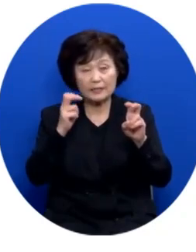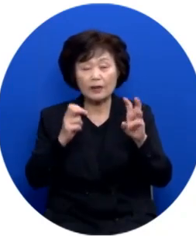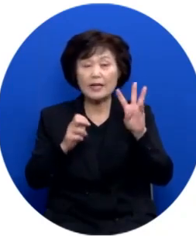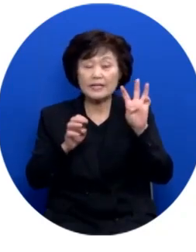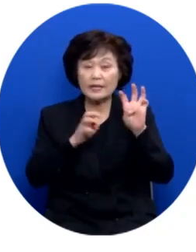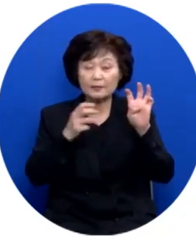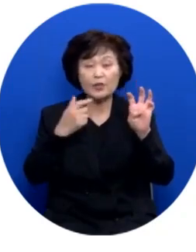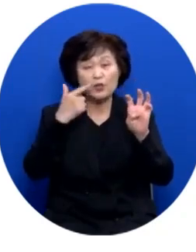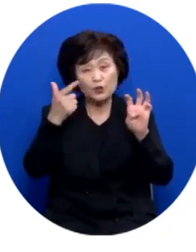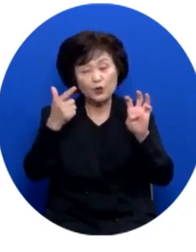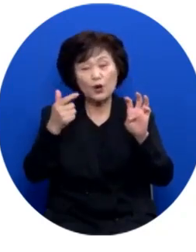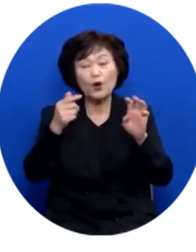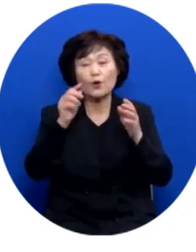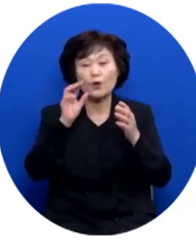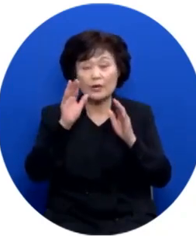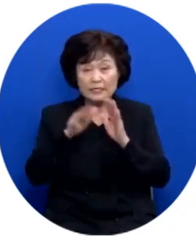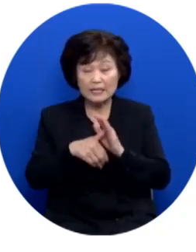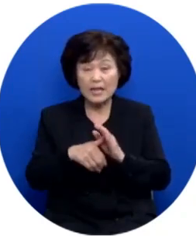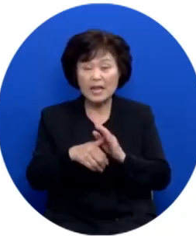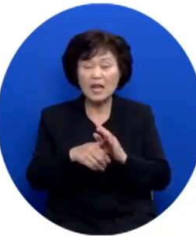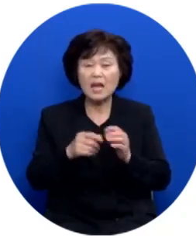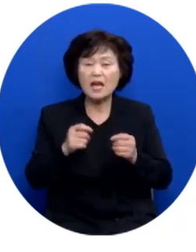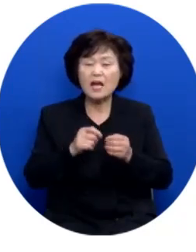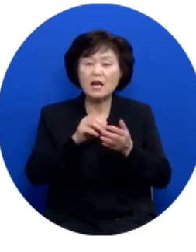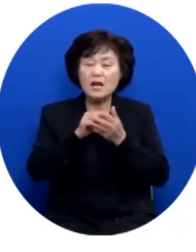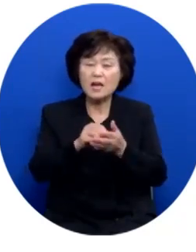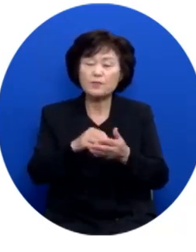40대는 6개월째 가입자 수가 줄어든 것으로